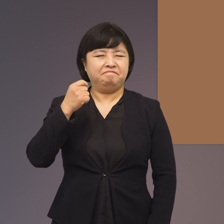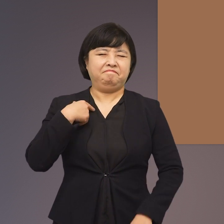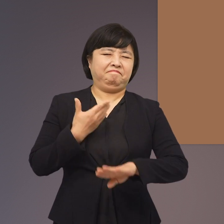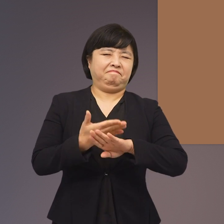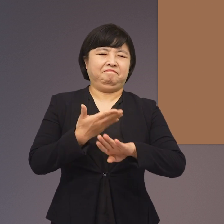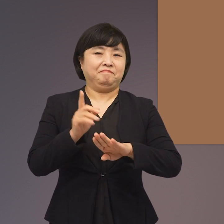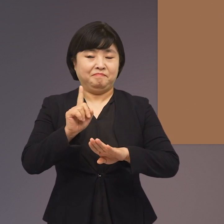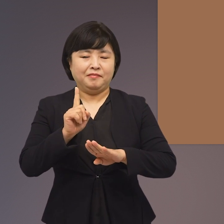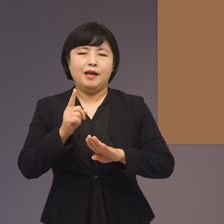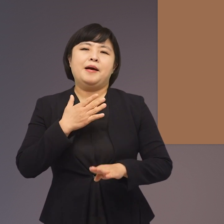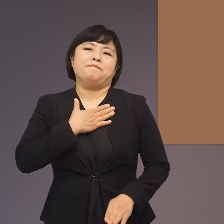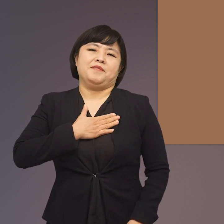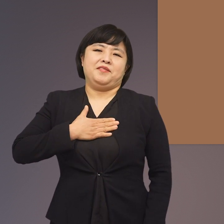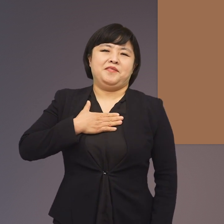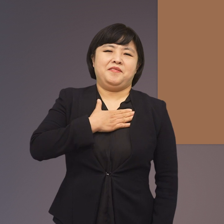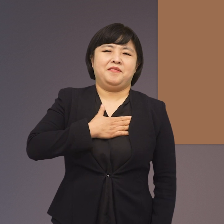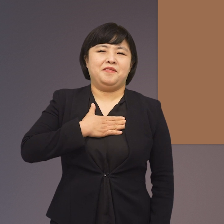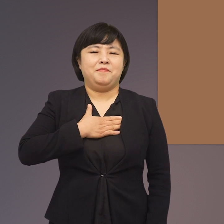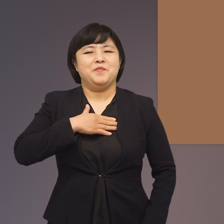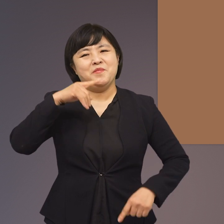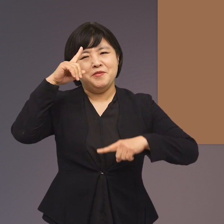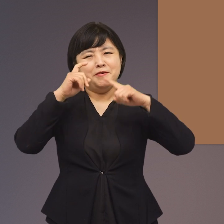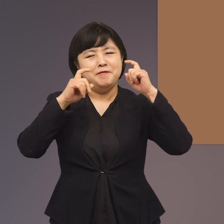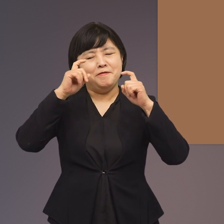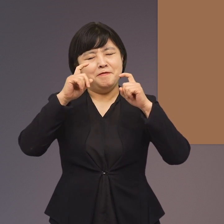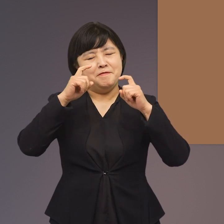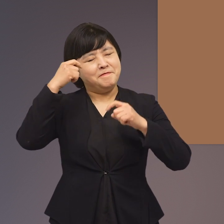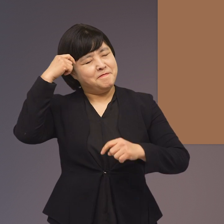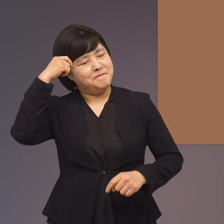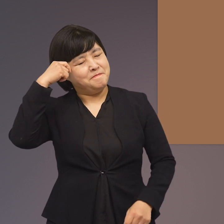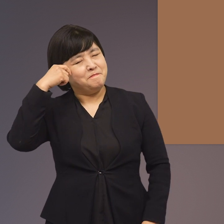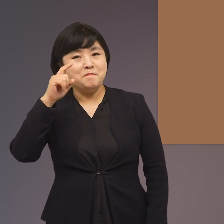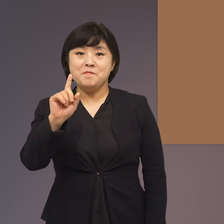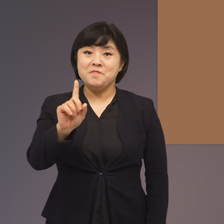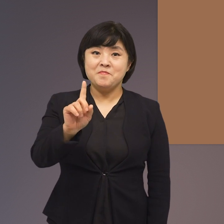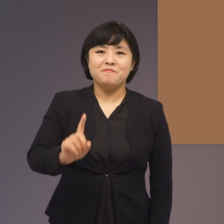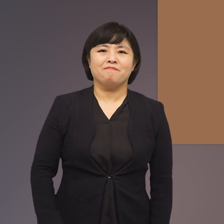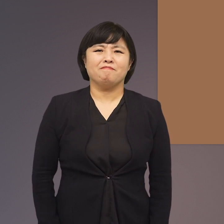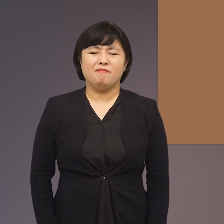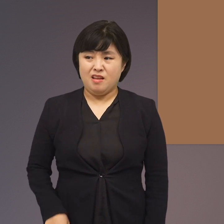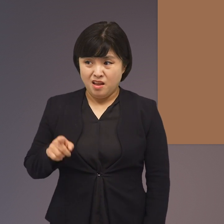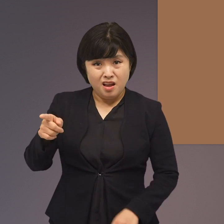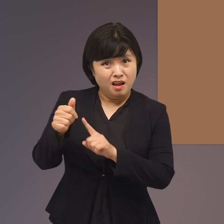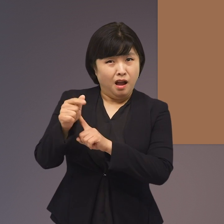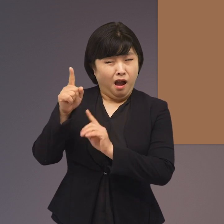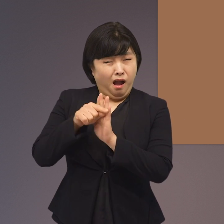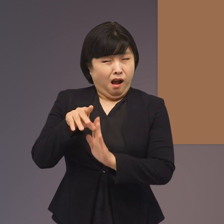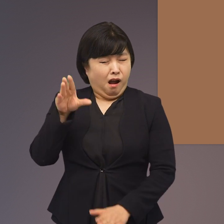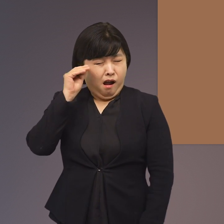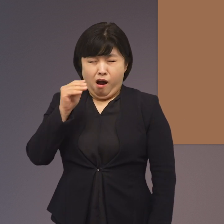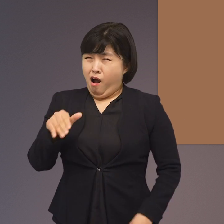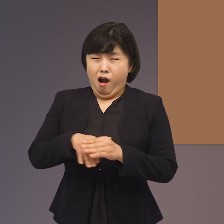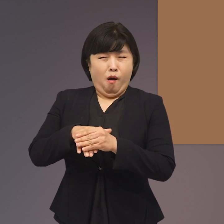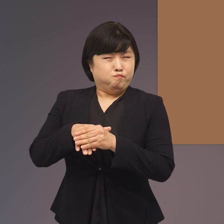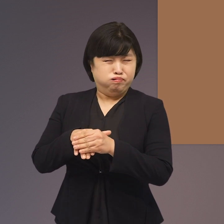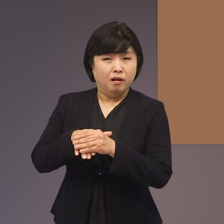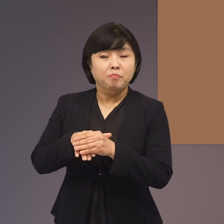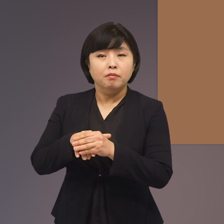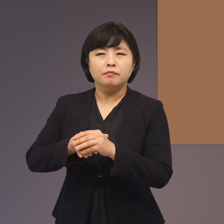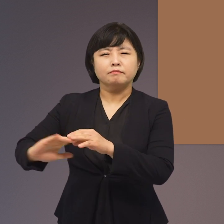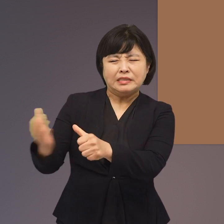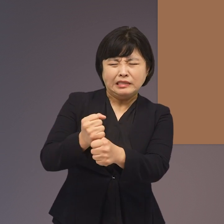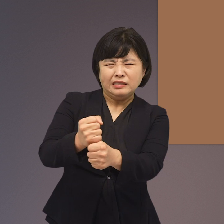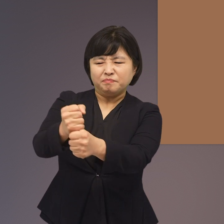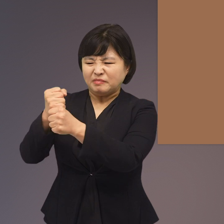이 사람의 표정은 어떤 느낌일까요? 이 사람이 야만인이라면 붙잡혀오거나 환영받지 못하는 상태일